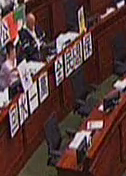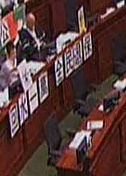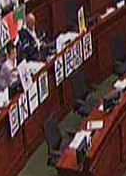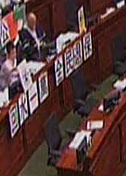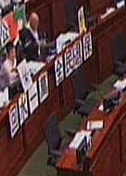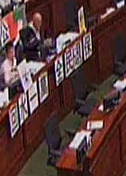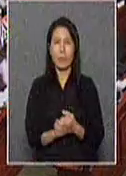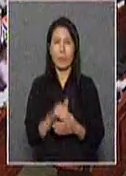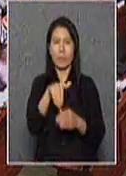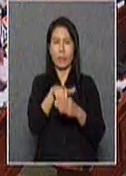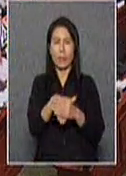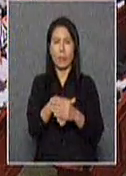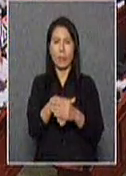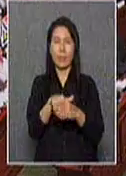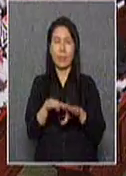開始表決。